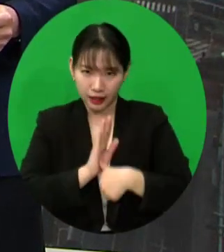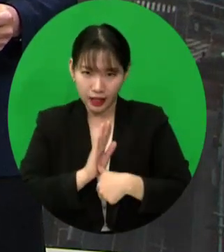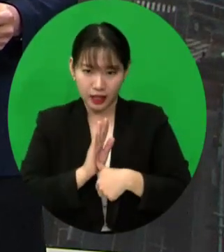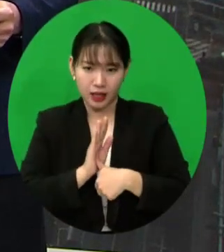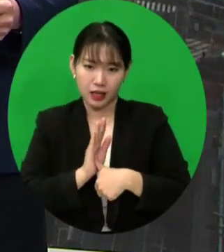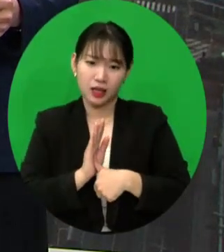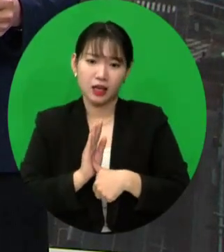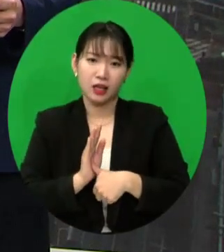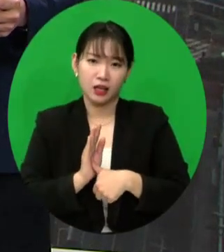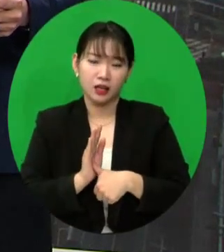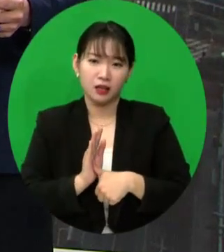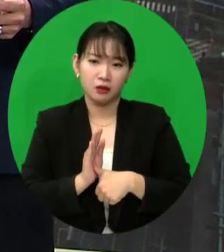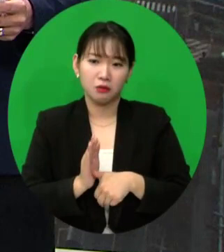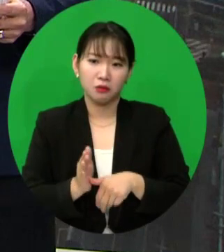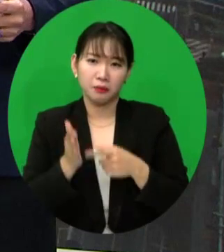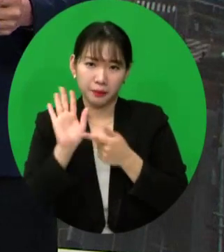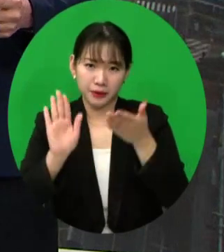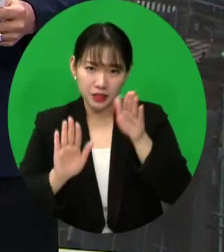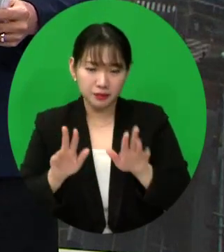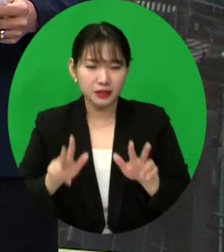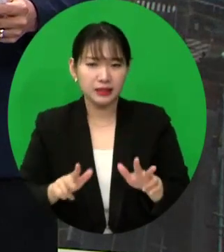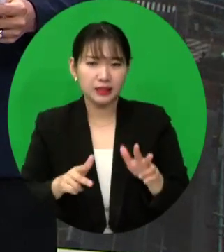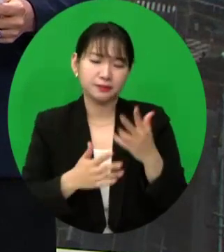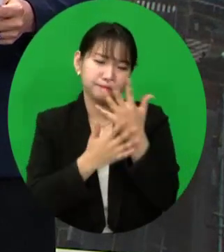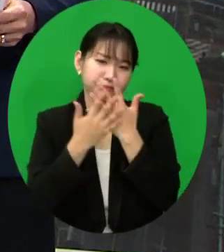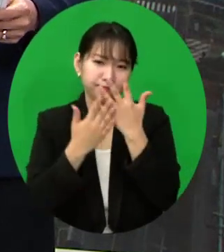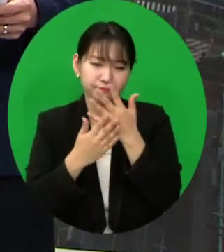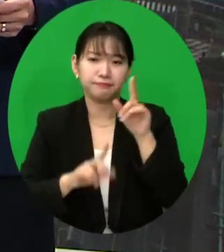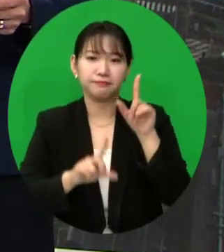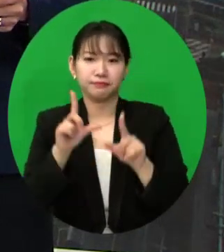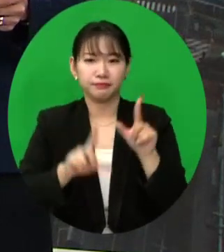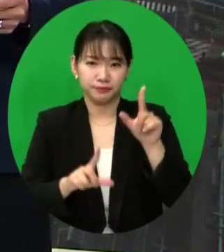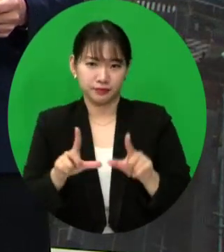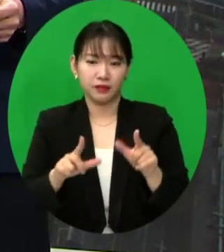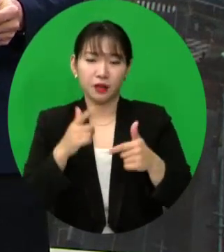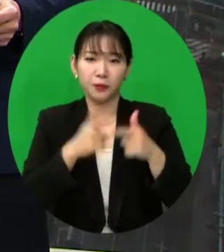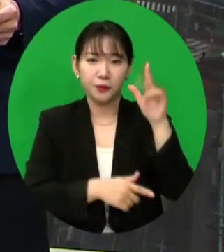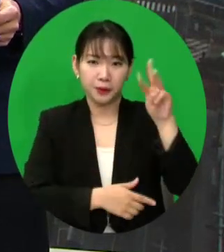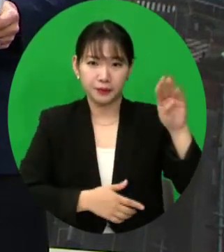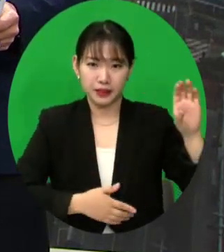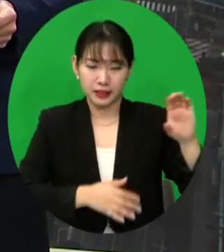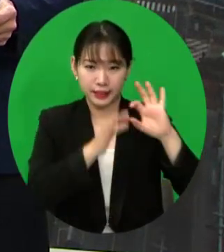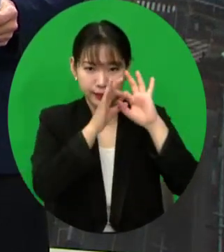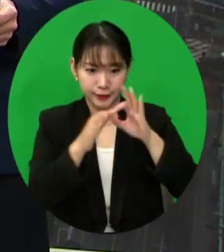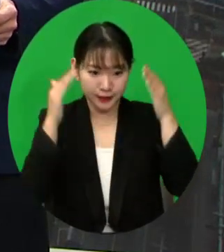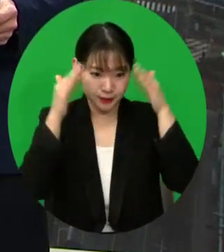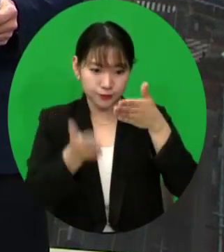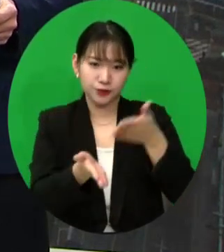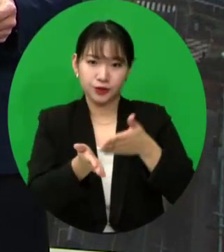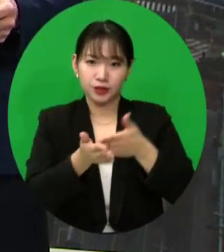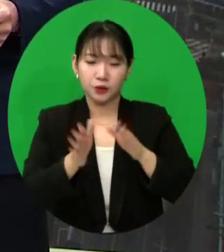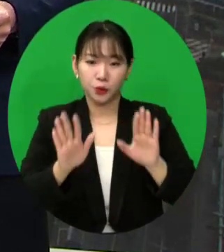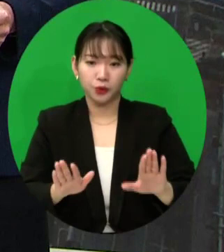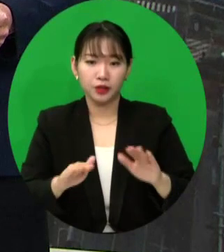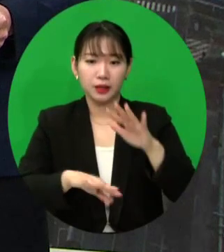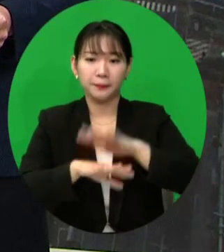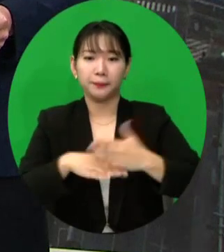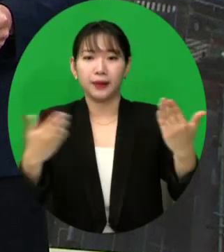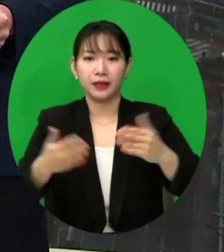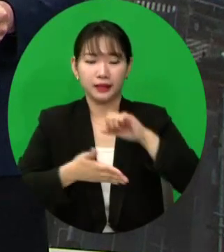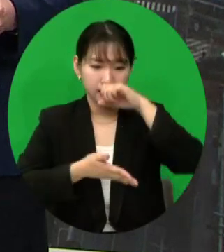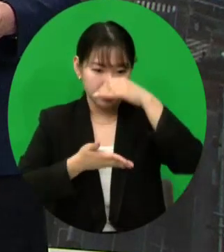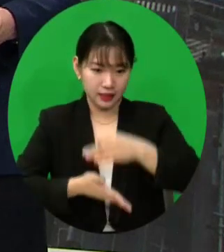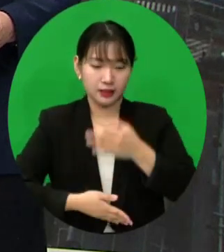되살아나기도 했지만 아직은 장담할 수 없는 상태인데요. 목포 MBC 연속 기획 보도, 오늘은 이 같은 농업